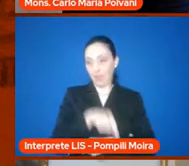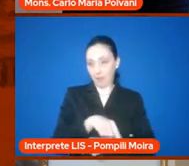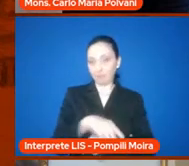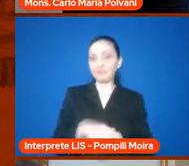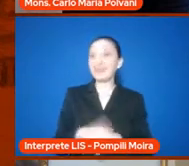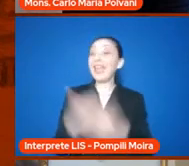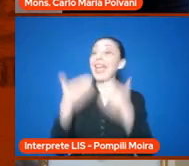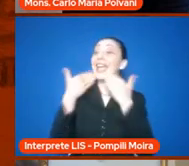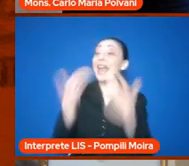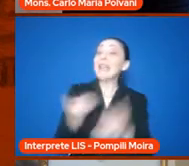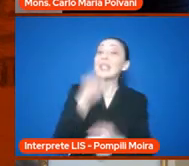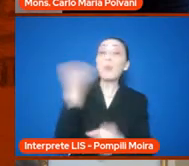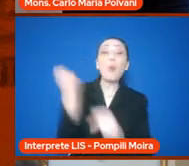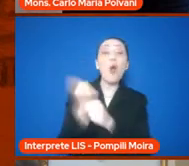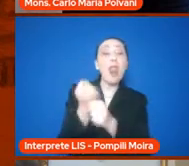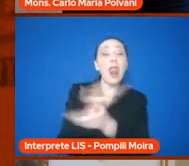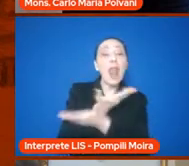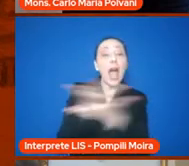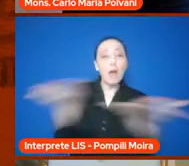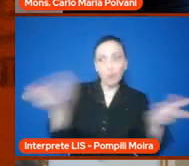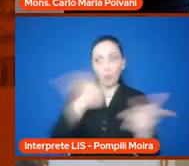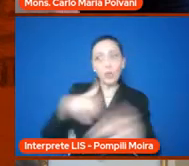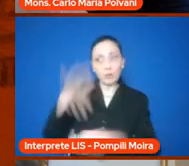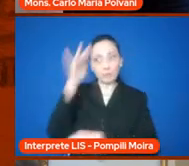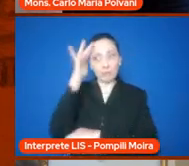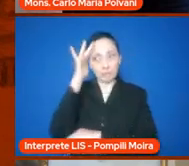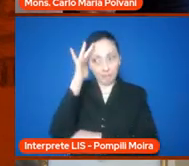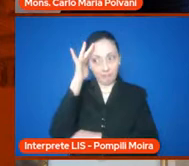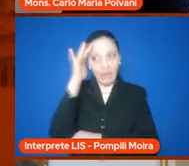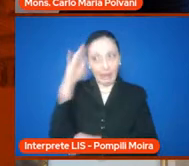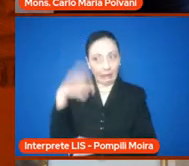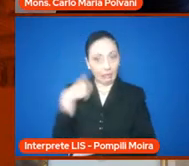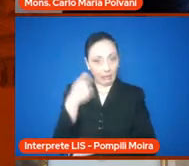buon lavoro a tutti voi e vi seguirò con estremo interesse.